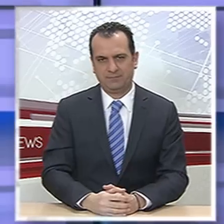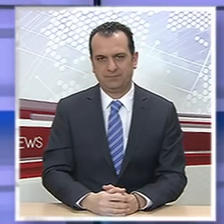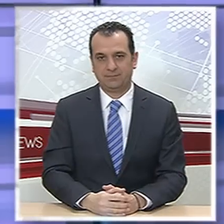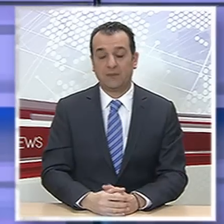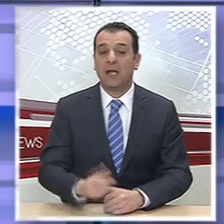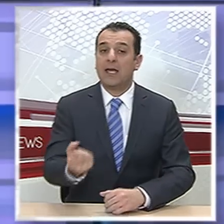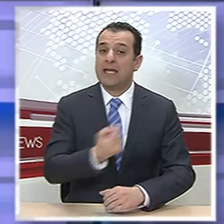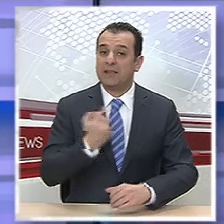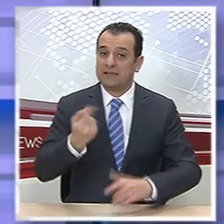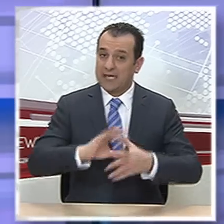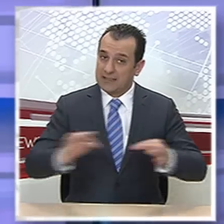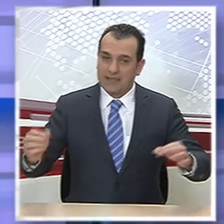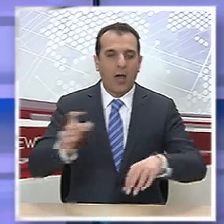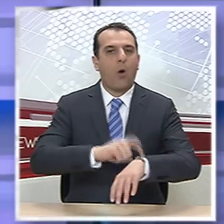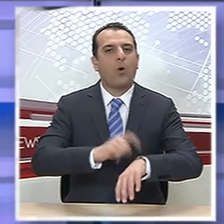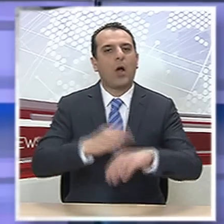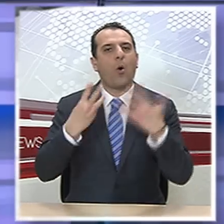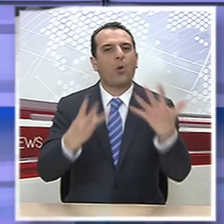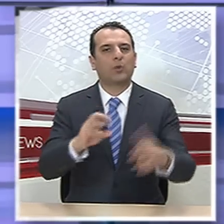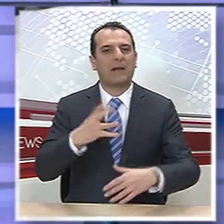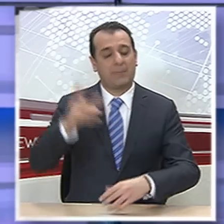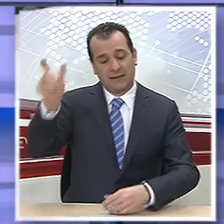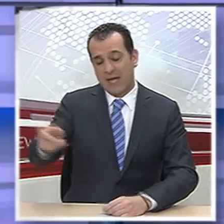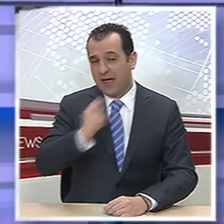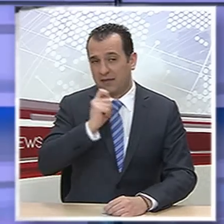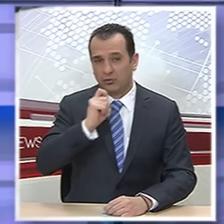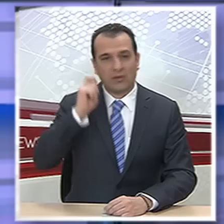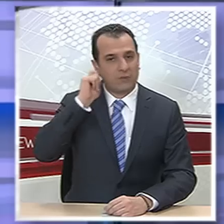Κυρίες και κύριοι, επόμενη ενημέρωσή σας απόψε στο κεντρικό δελτίο ειδήσεων του Star